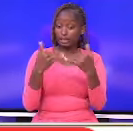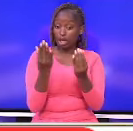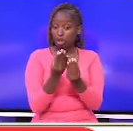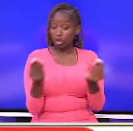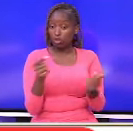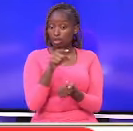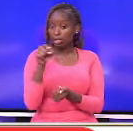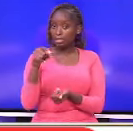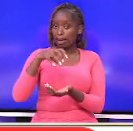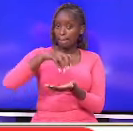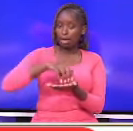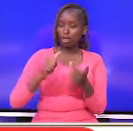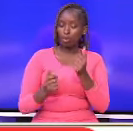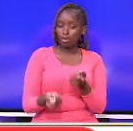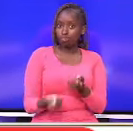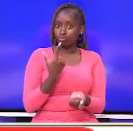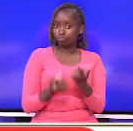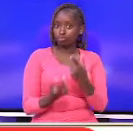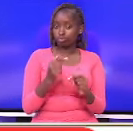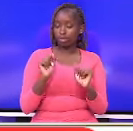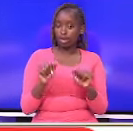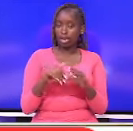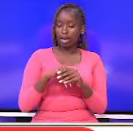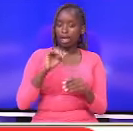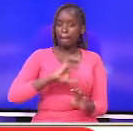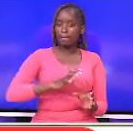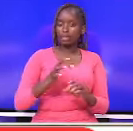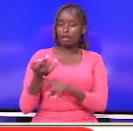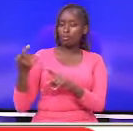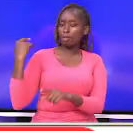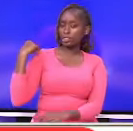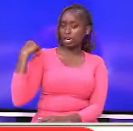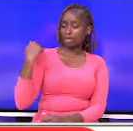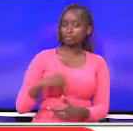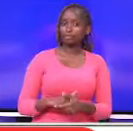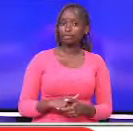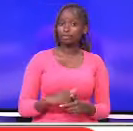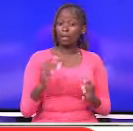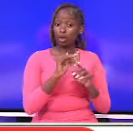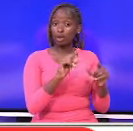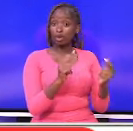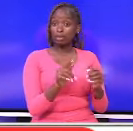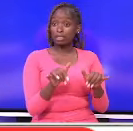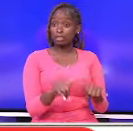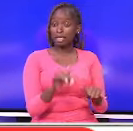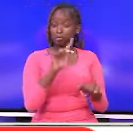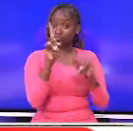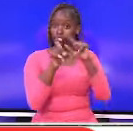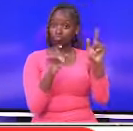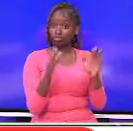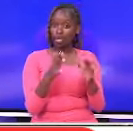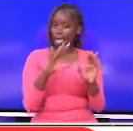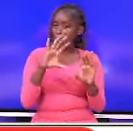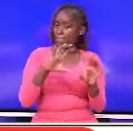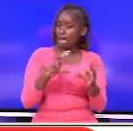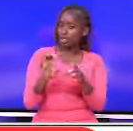matters that have emerged in the party since yesterday. Swali kubwa ikisalia kuwa je, chama cha UDA